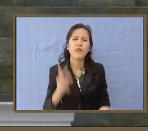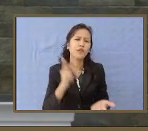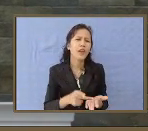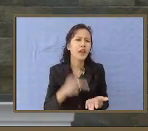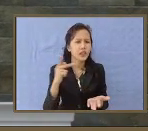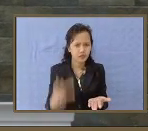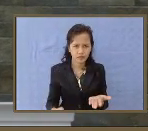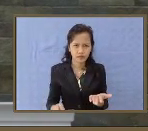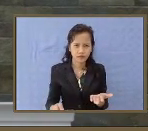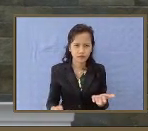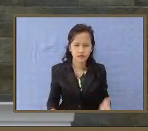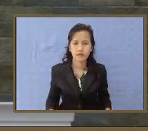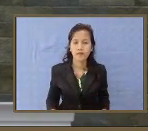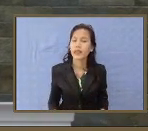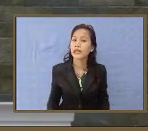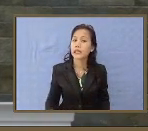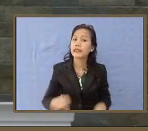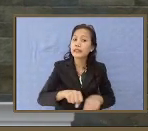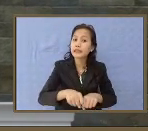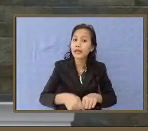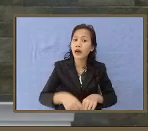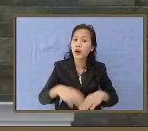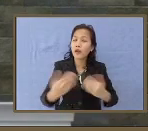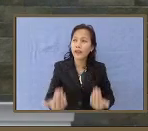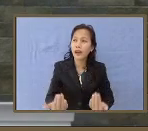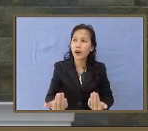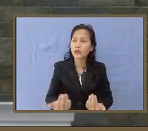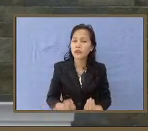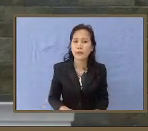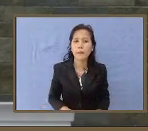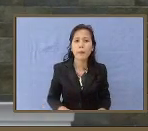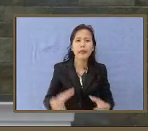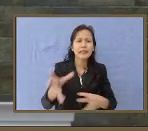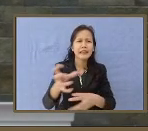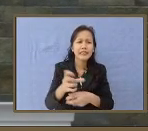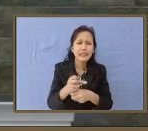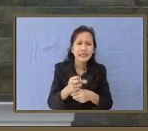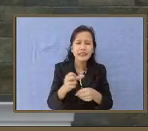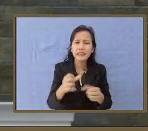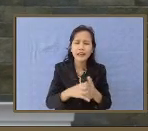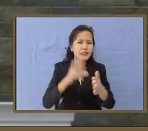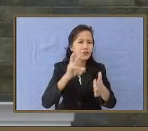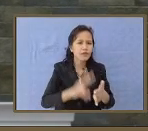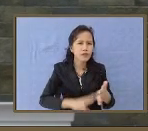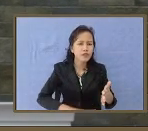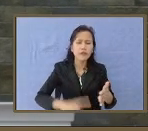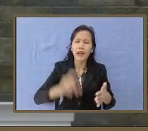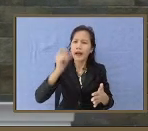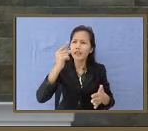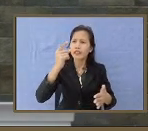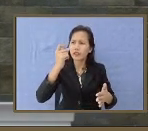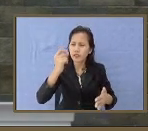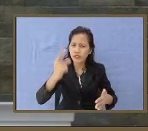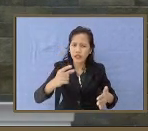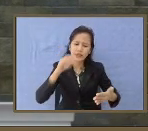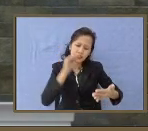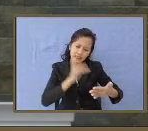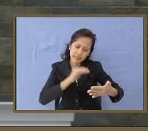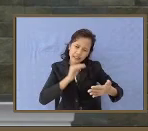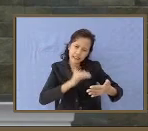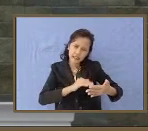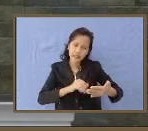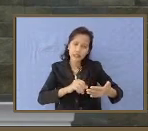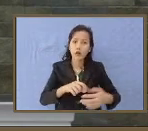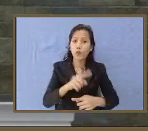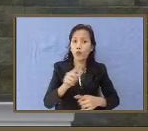Ito sinasabi ko mga kapatid. Kuhanin niyo po itong talatang ito, unawain niyong mabuti, kaya anong dapat gawin? Habang may lakas